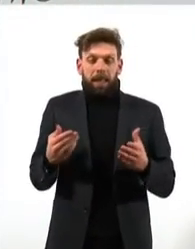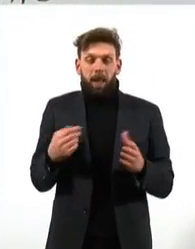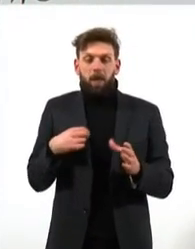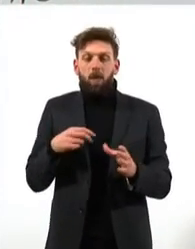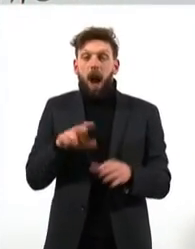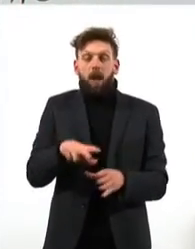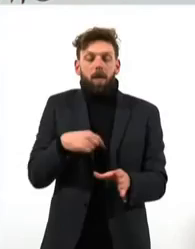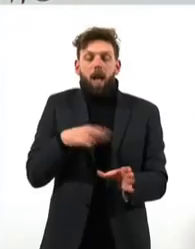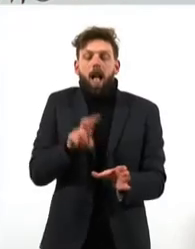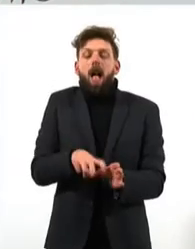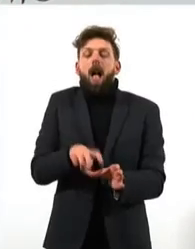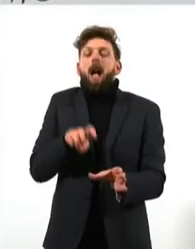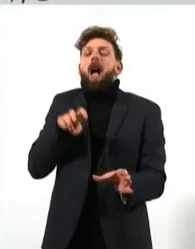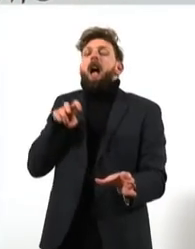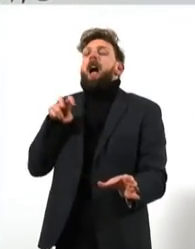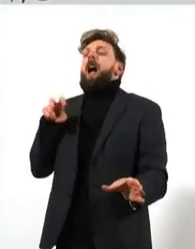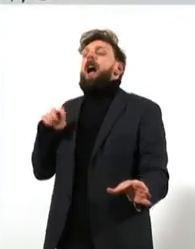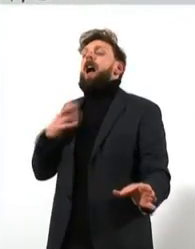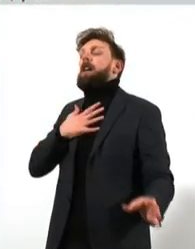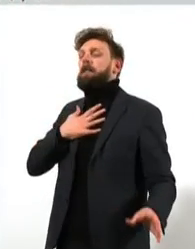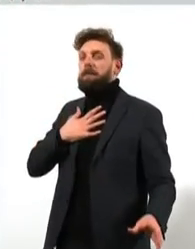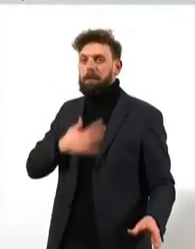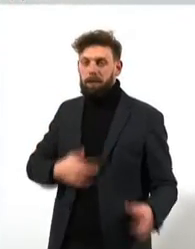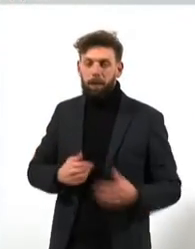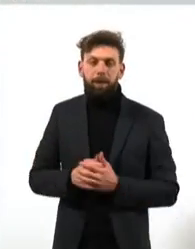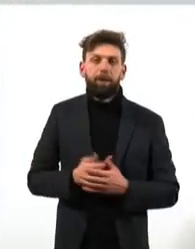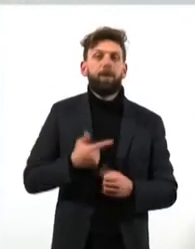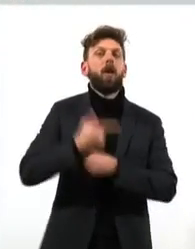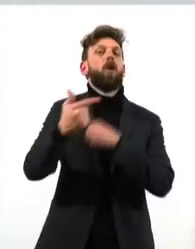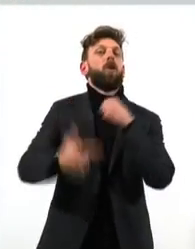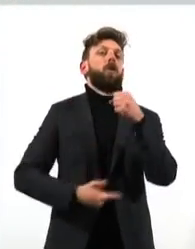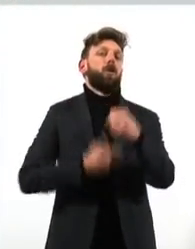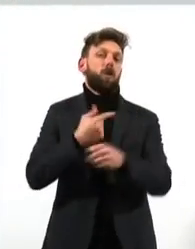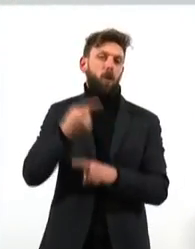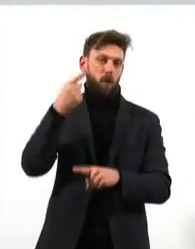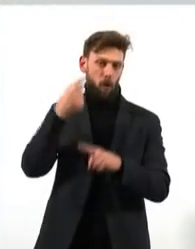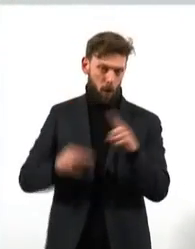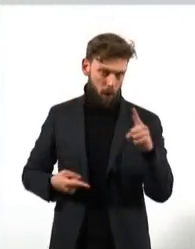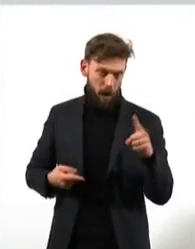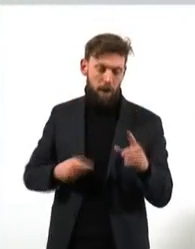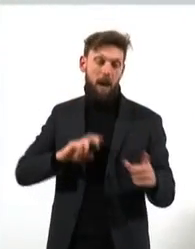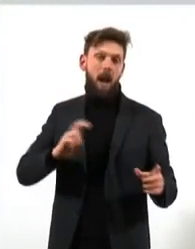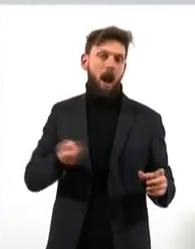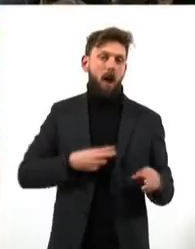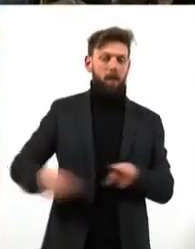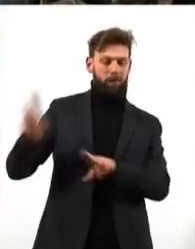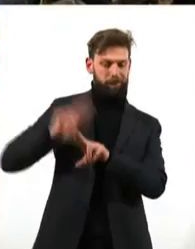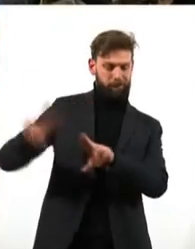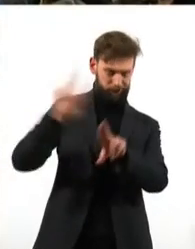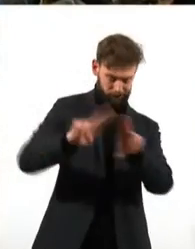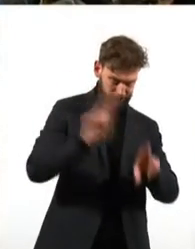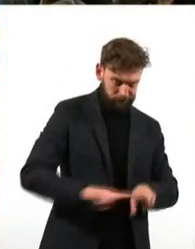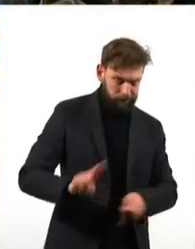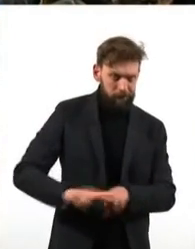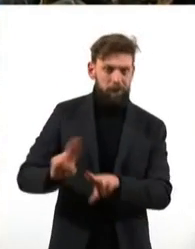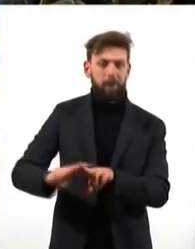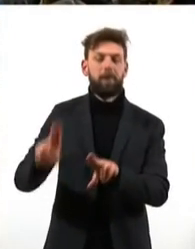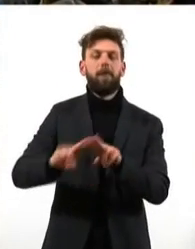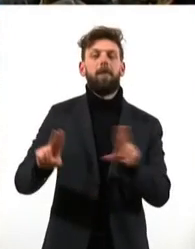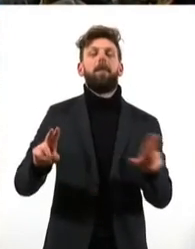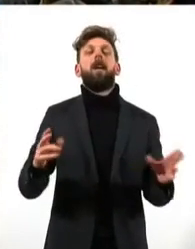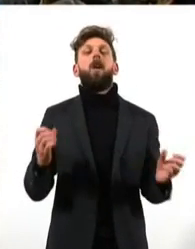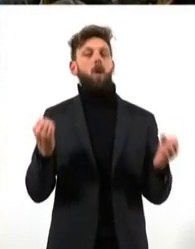au bout de 2 ans et demi, il y a eu les réhabilitations au sein du logement. Donc, j'ai découvert qu'il y avait des réhabilitations qui étaient en